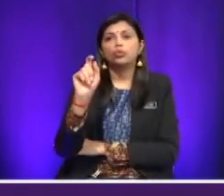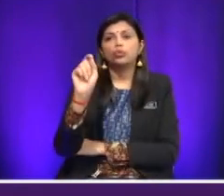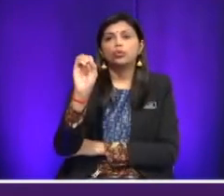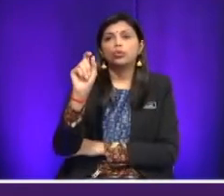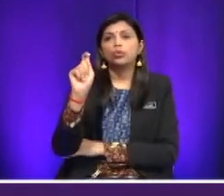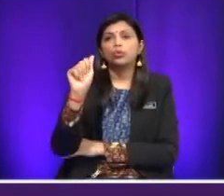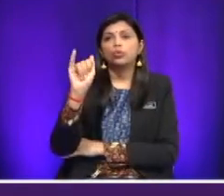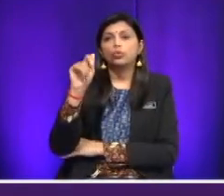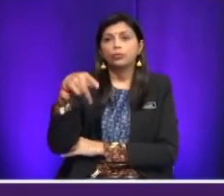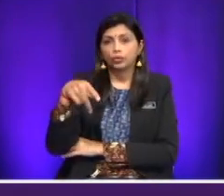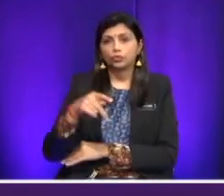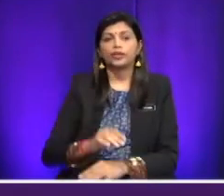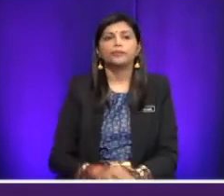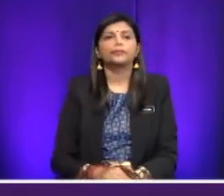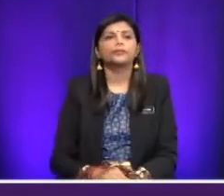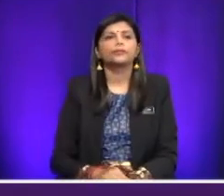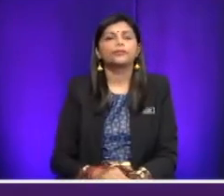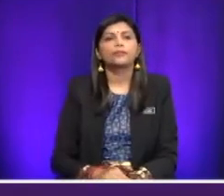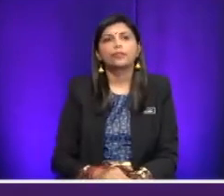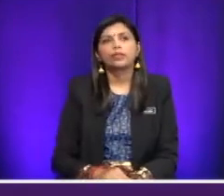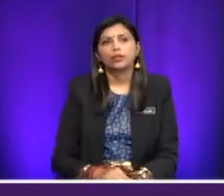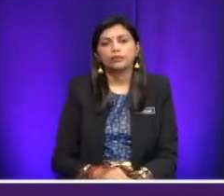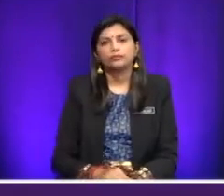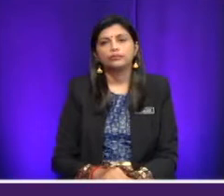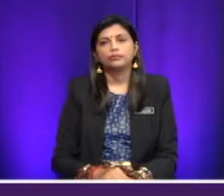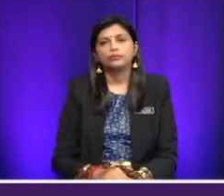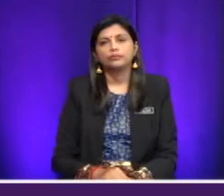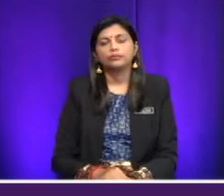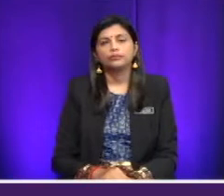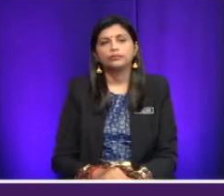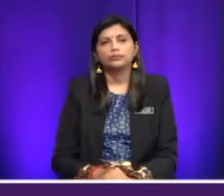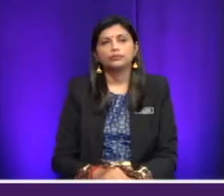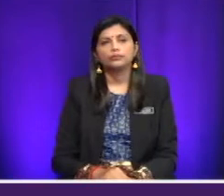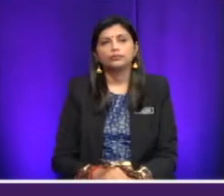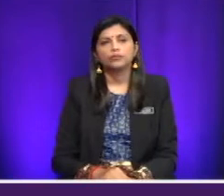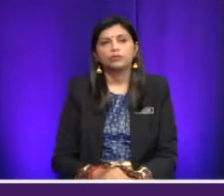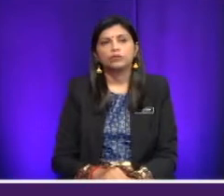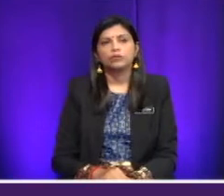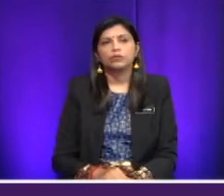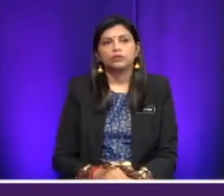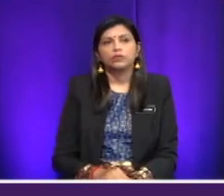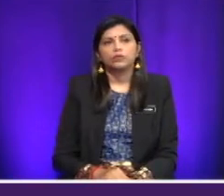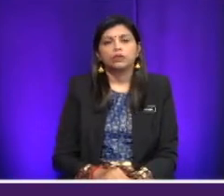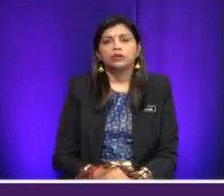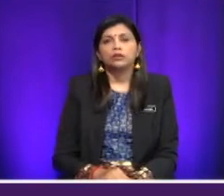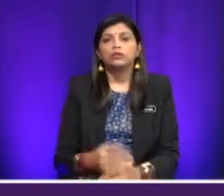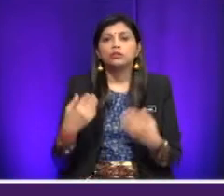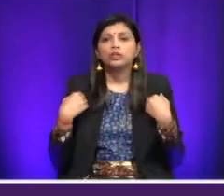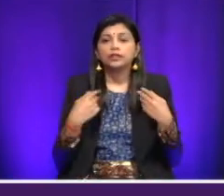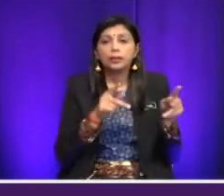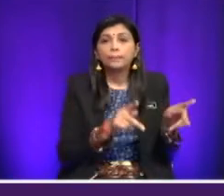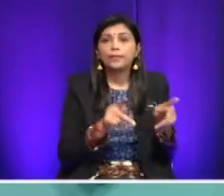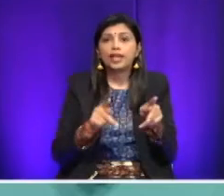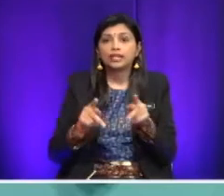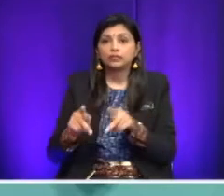macem-macem lah kita Den kita Den kita Bawen tertutup kita terbaru oke waktu mempunyai pilihan untuk menghasilkan produk otomotif pada